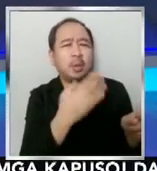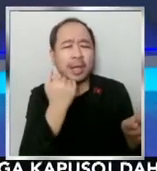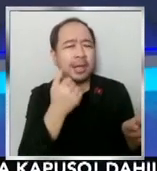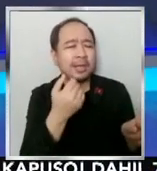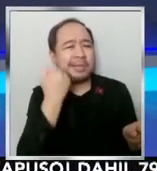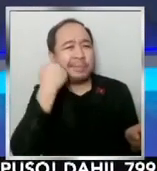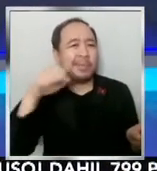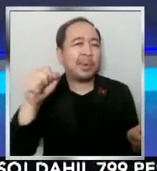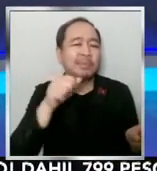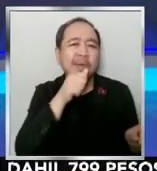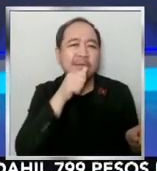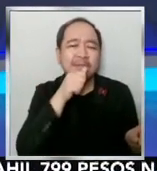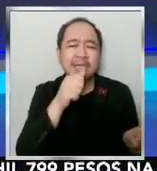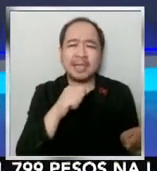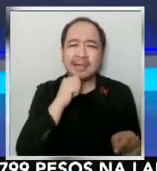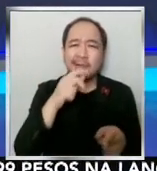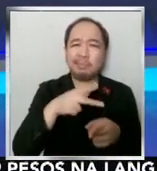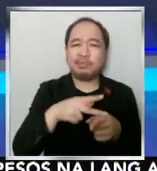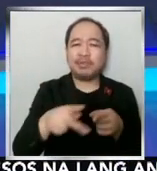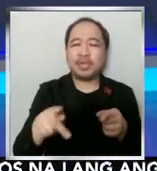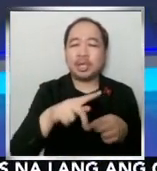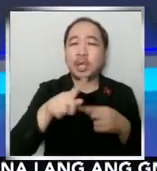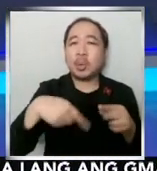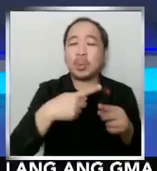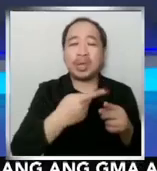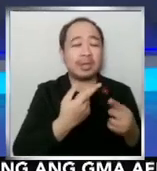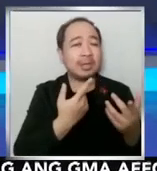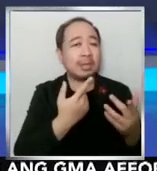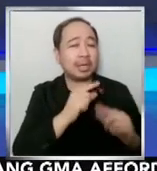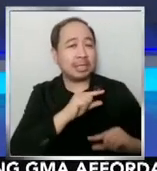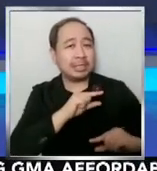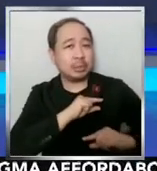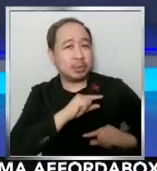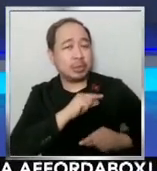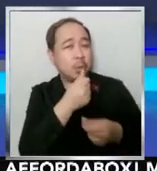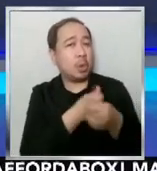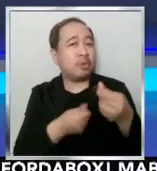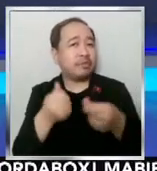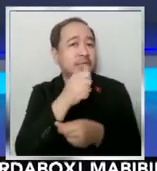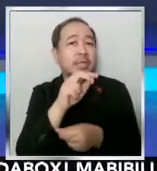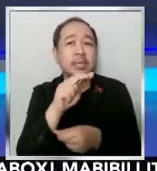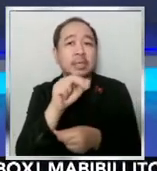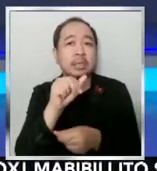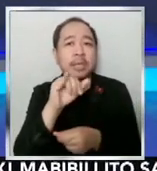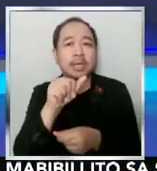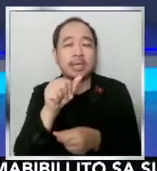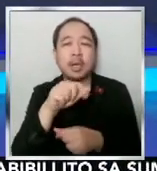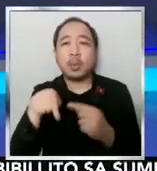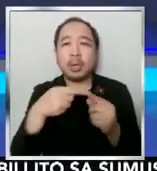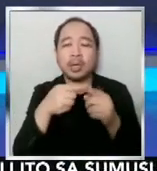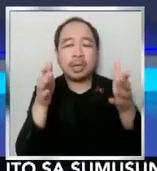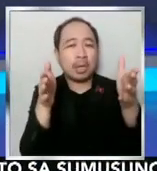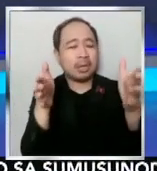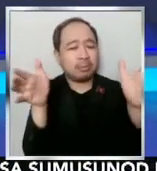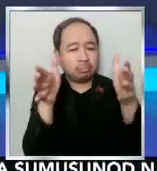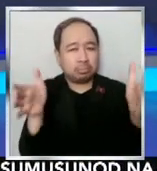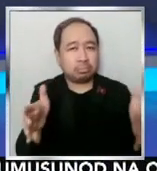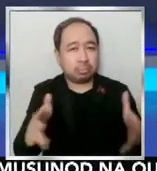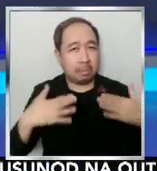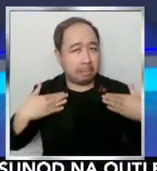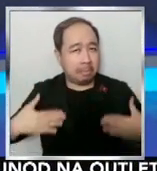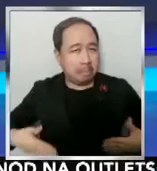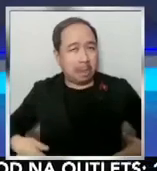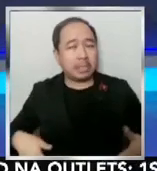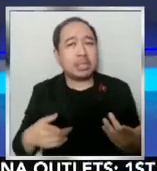pagiging unprofessional ng security officer sa NAIA habang kinakapkapan ng mga miyembro nito. Mag-iimbestiga raw ang Office